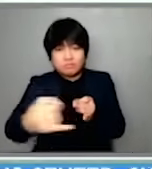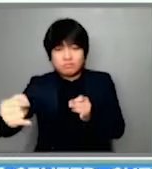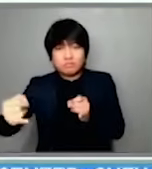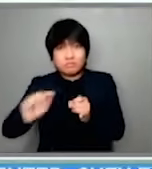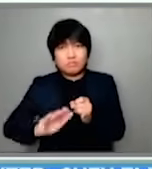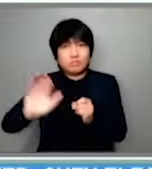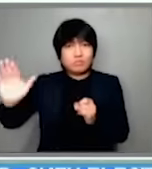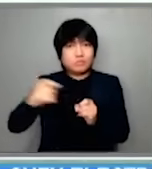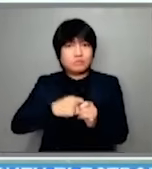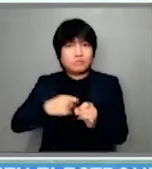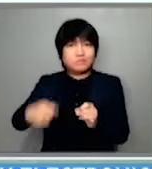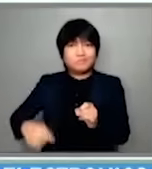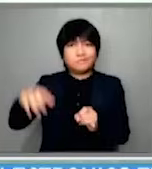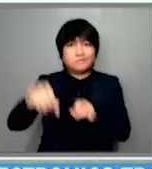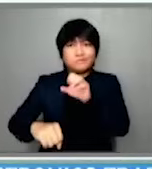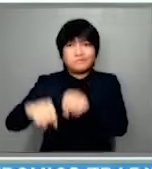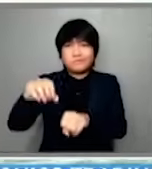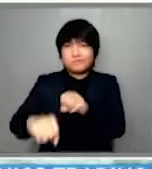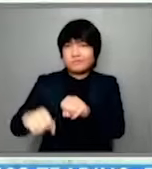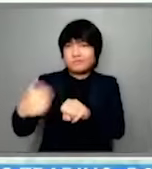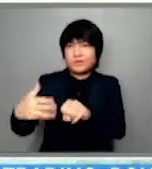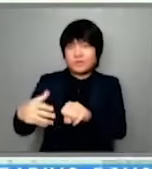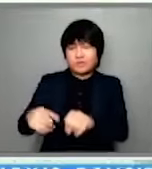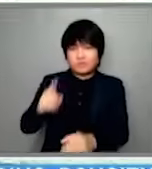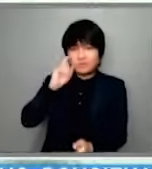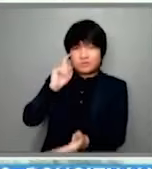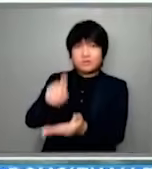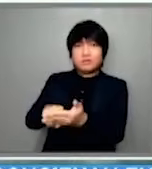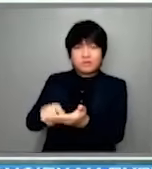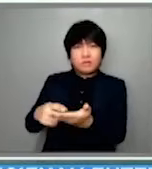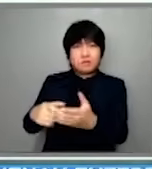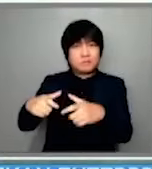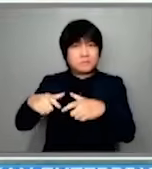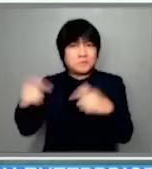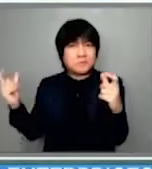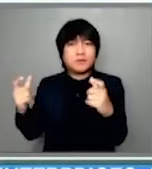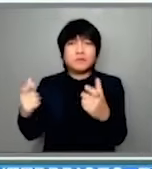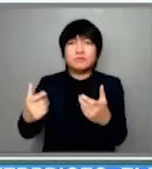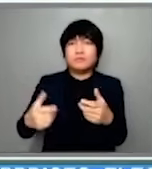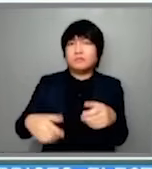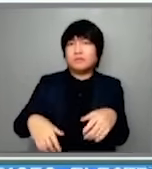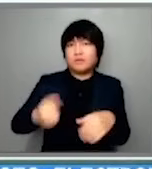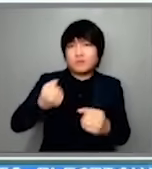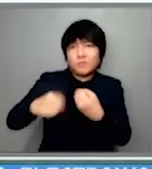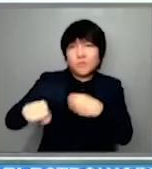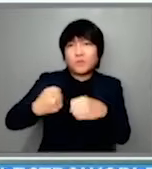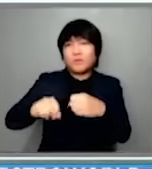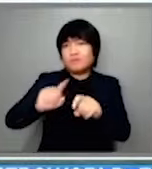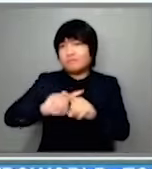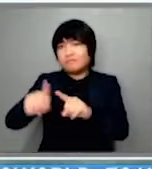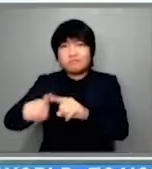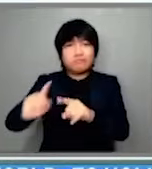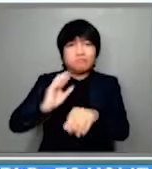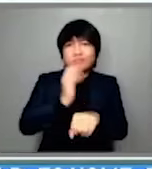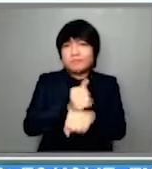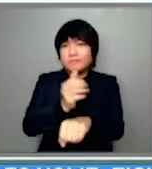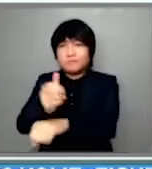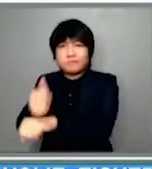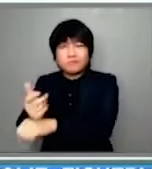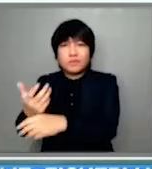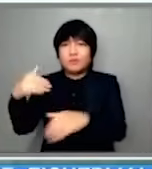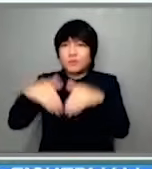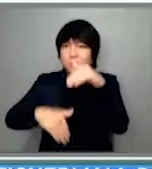Chinese forces, tanaw namin ang hangar, malalaking gusali, sports complex, Olympic size na swimming pool,